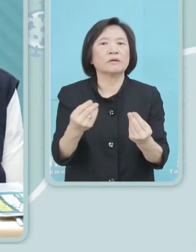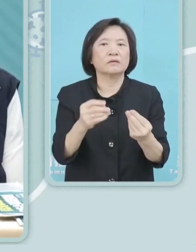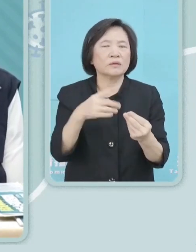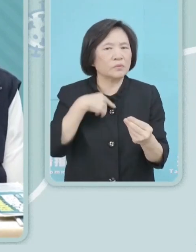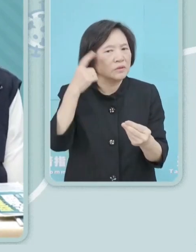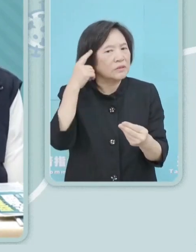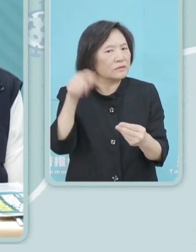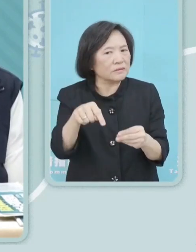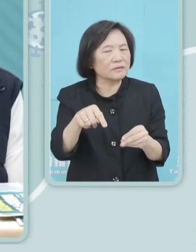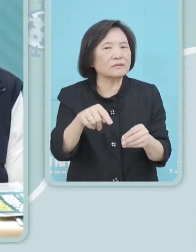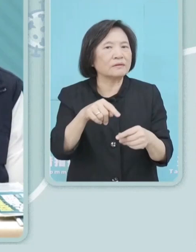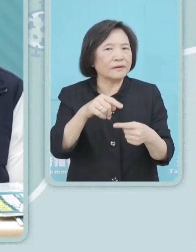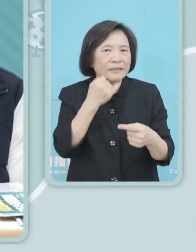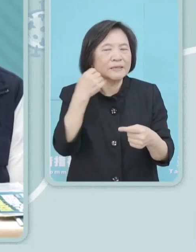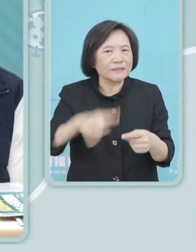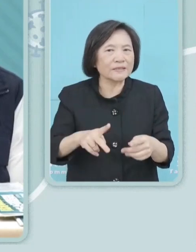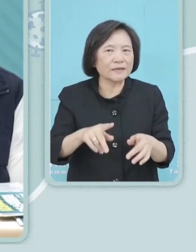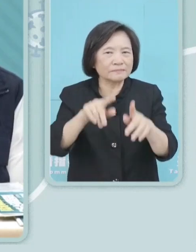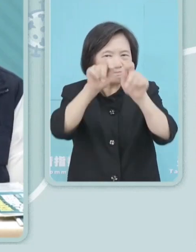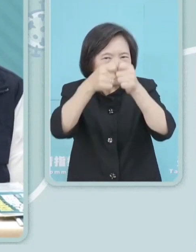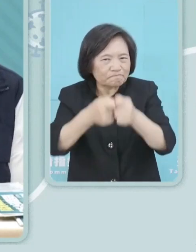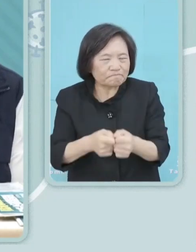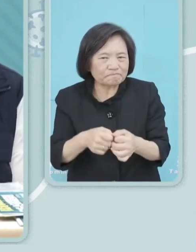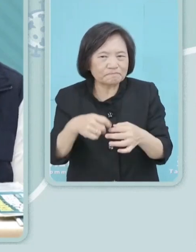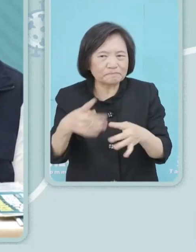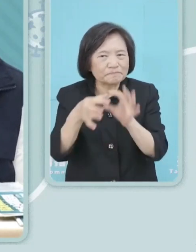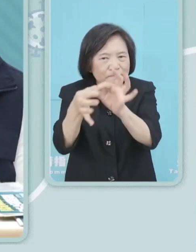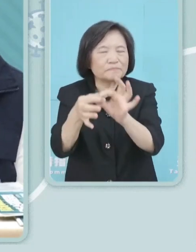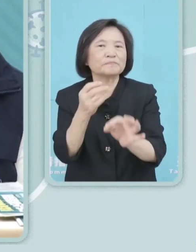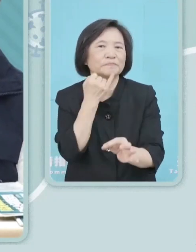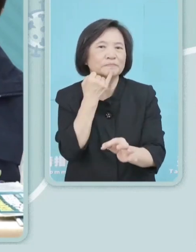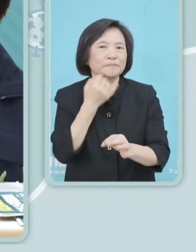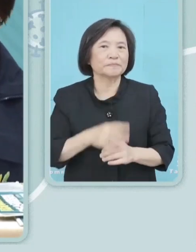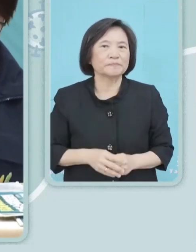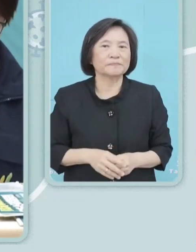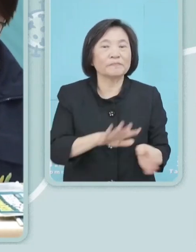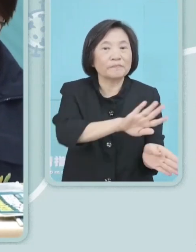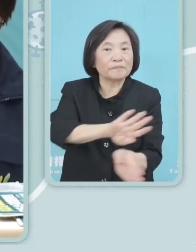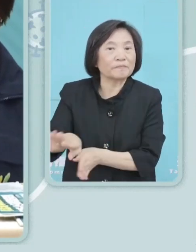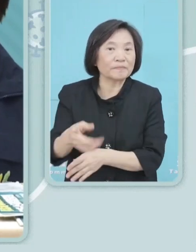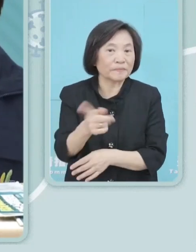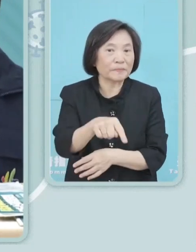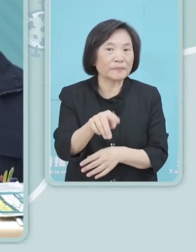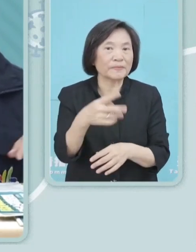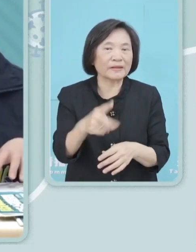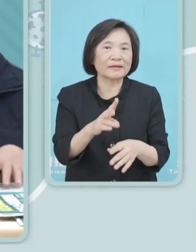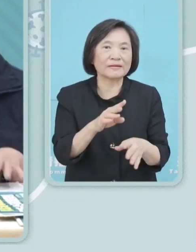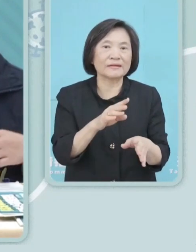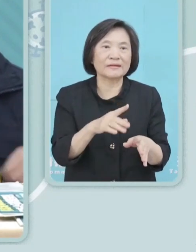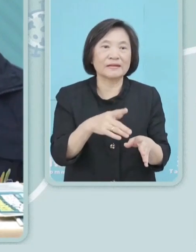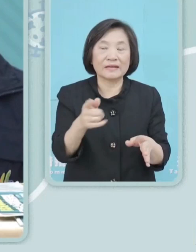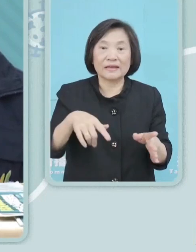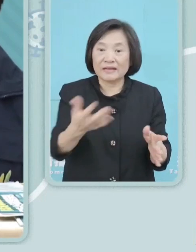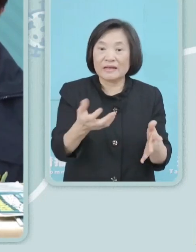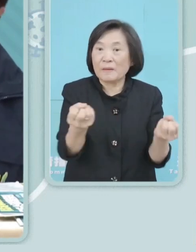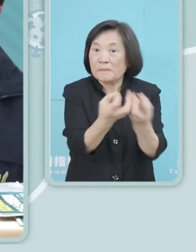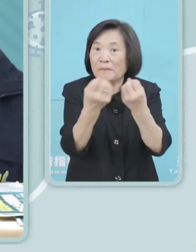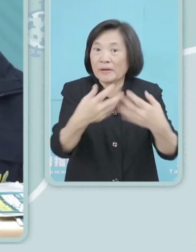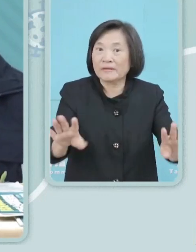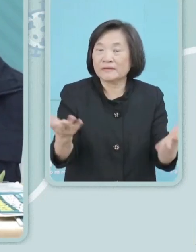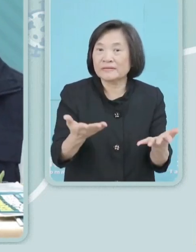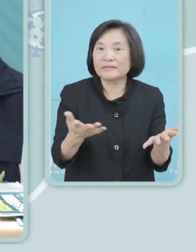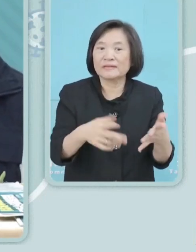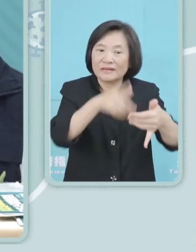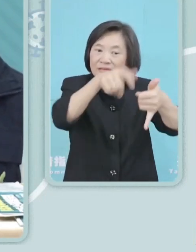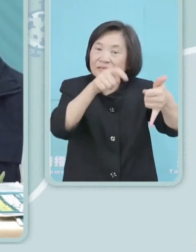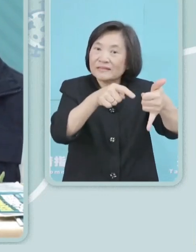部分我们大家还可以更精进、更早一点的联络。那另外就是这些相关的内容，也就是